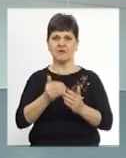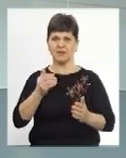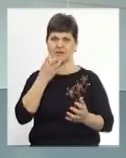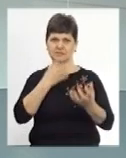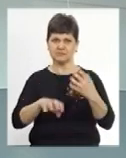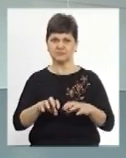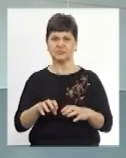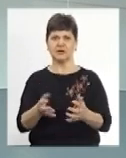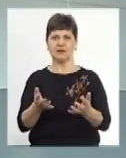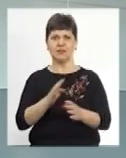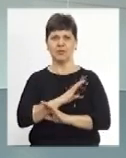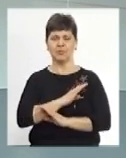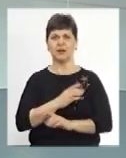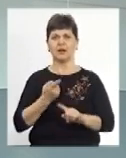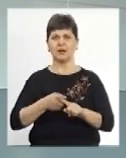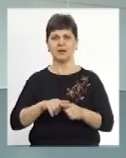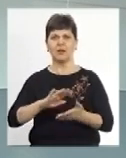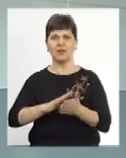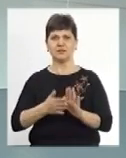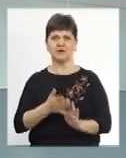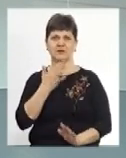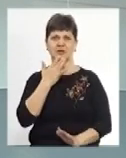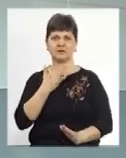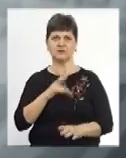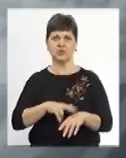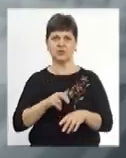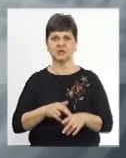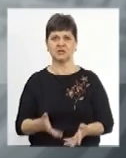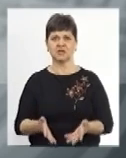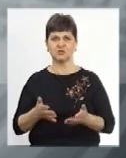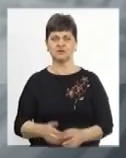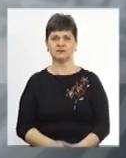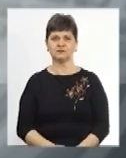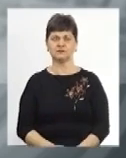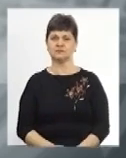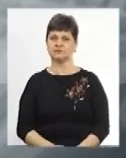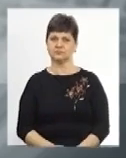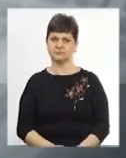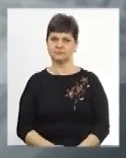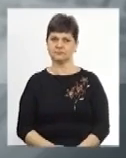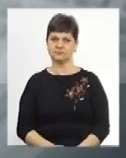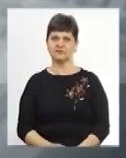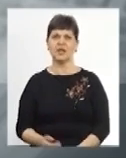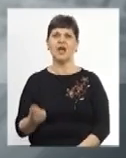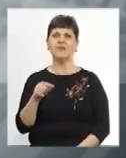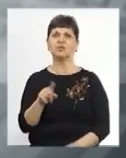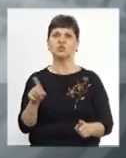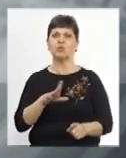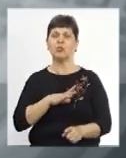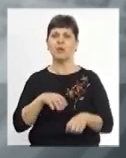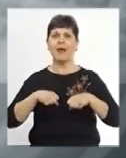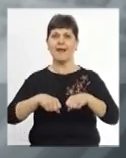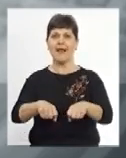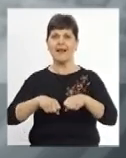померла. Обставини події з'ясовують працівники Нацполіції. Від того, що коляска була на пагорбі,